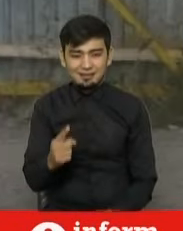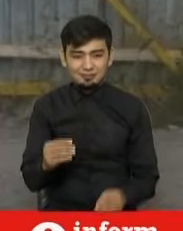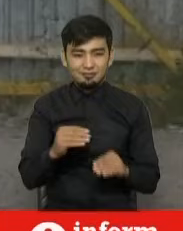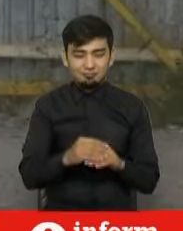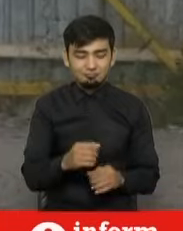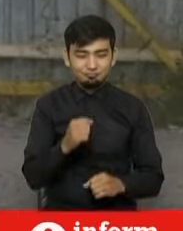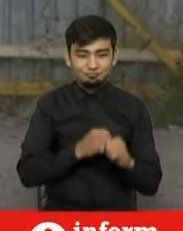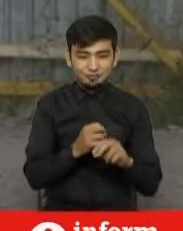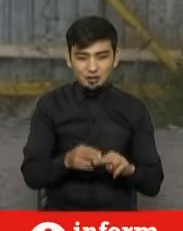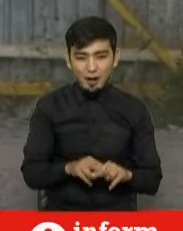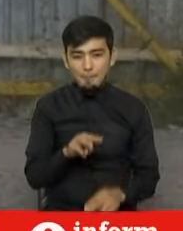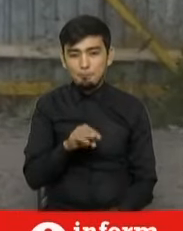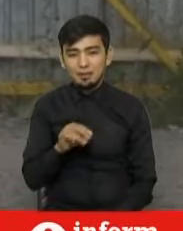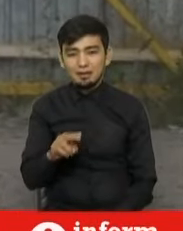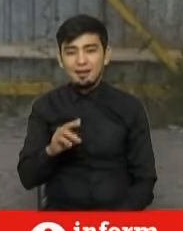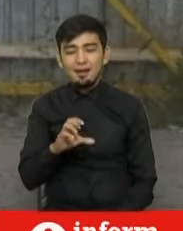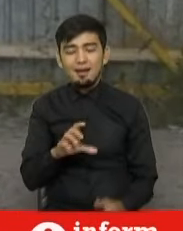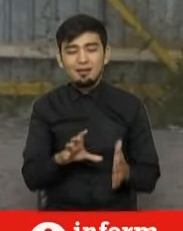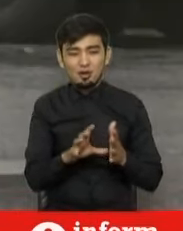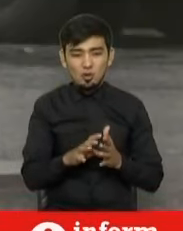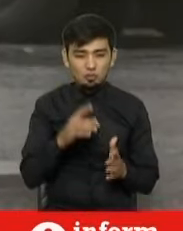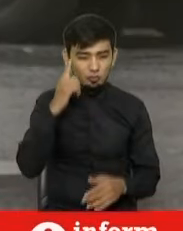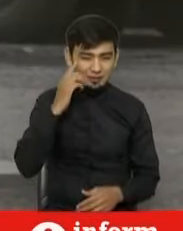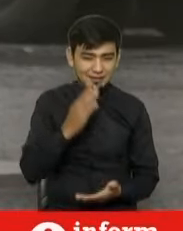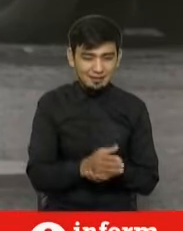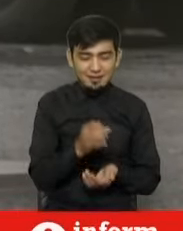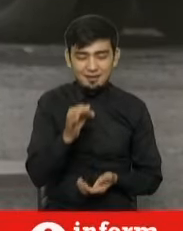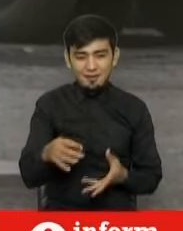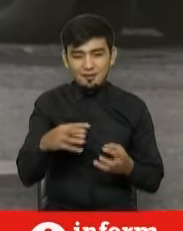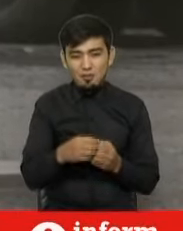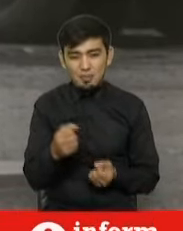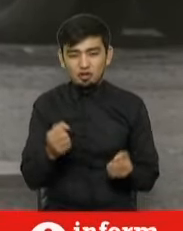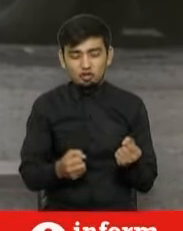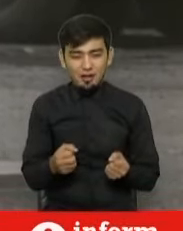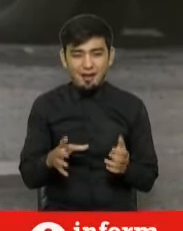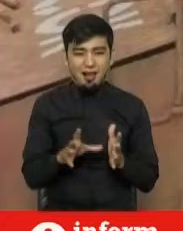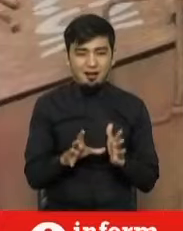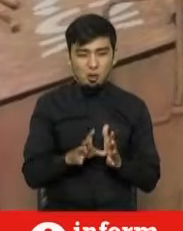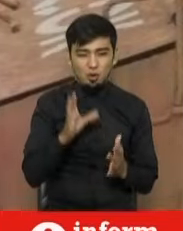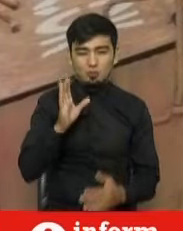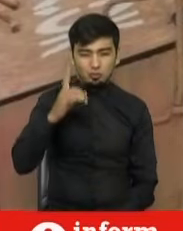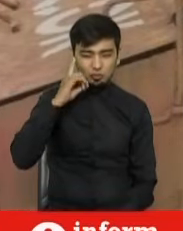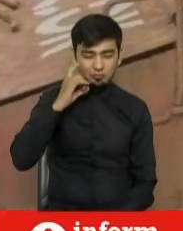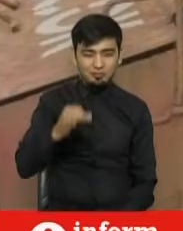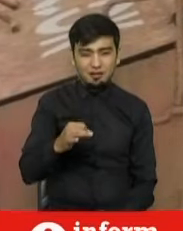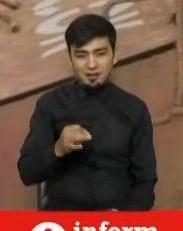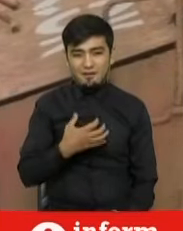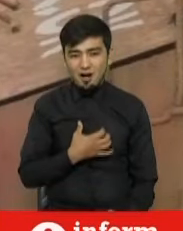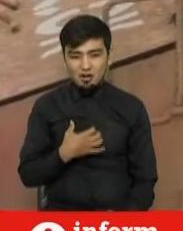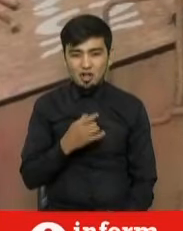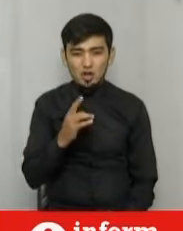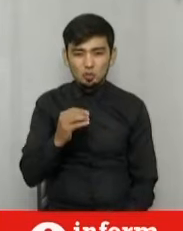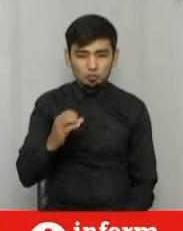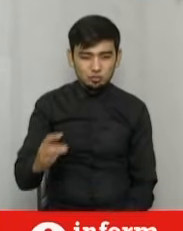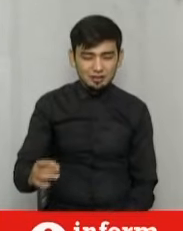минэнерго надеются что улицы Казахстана со временем заполнят электромобили заправка которых не будет отнимать столь важное ресурс